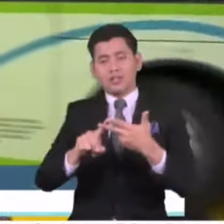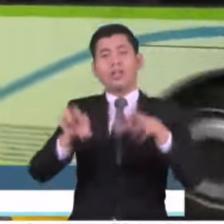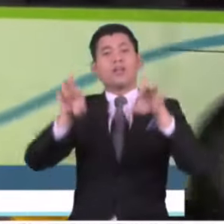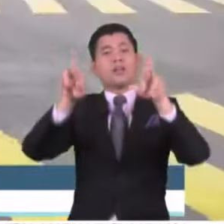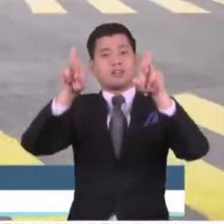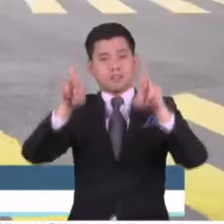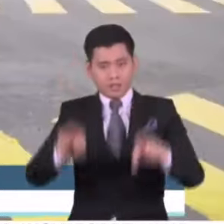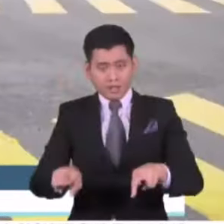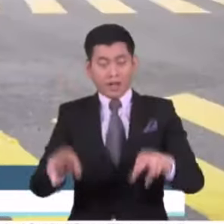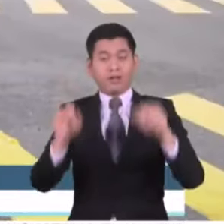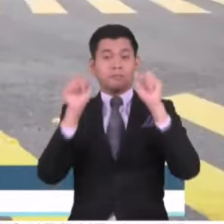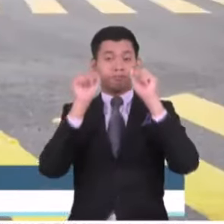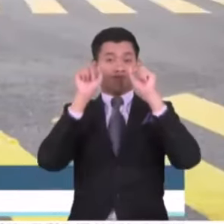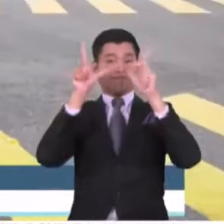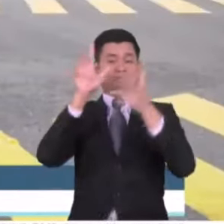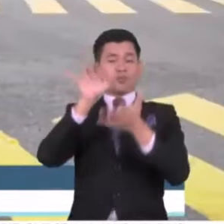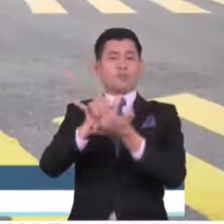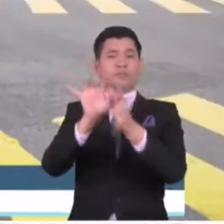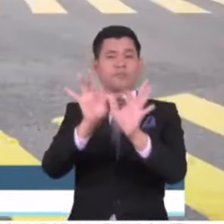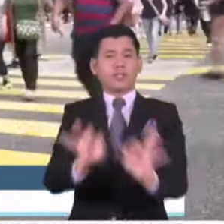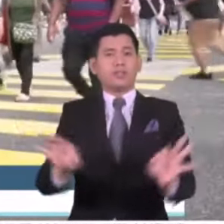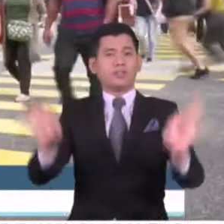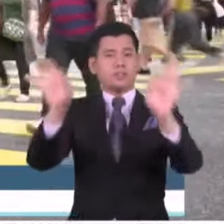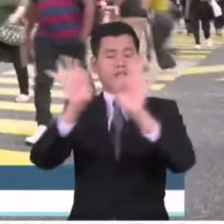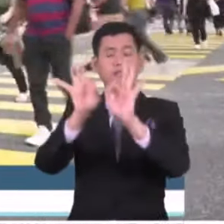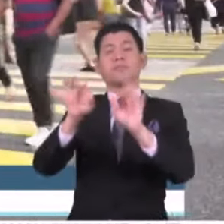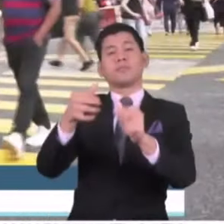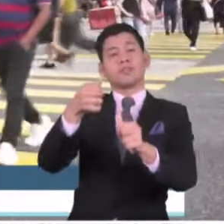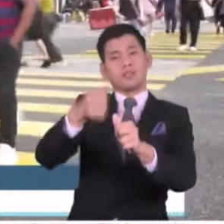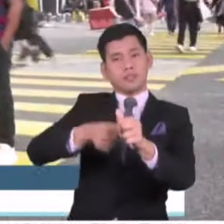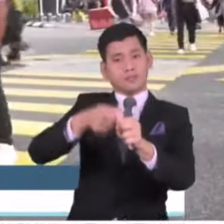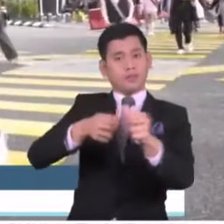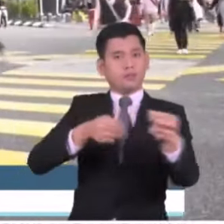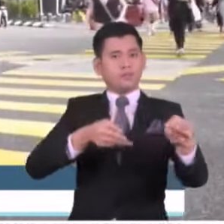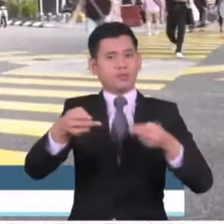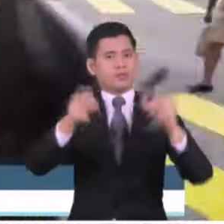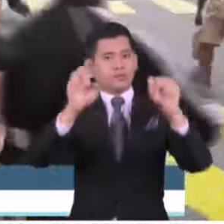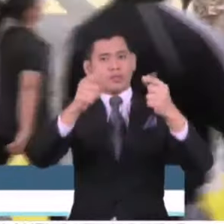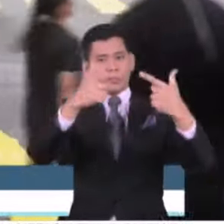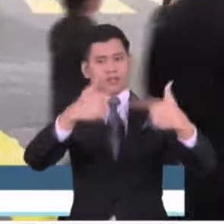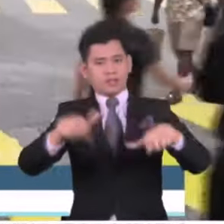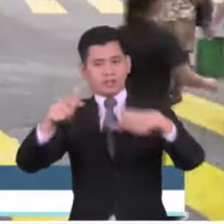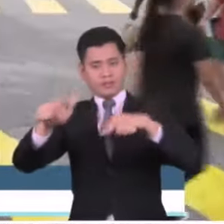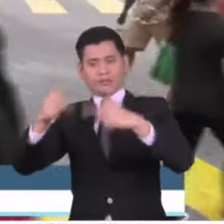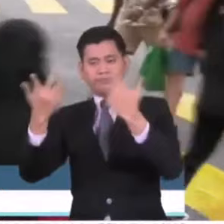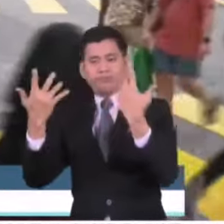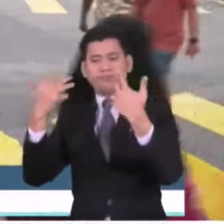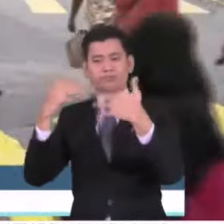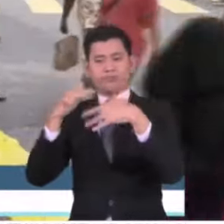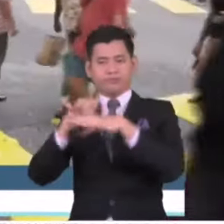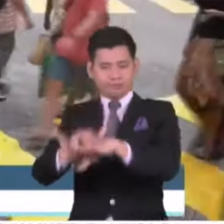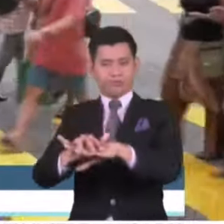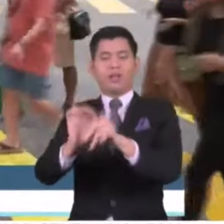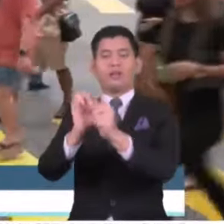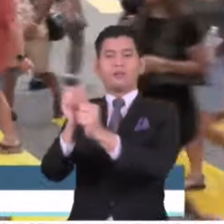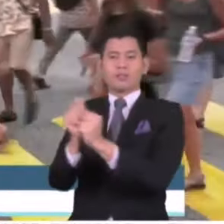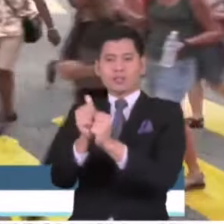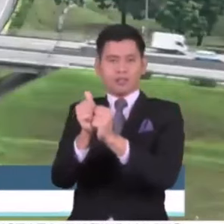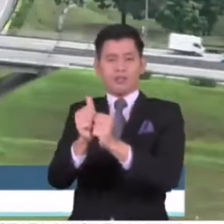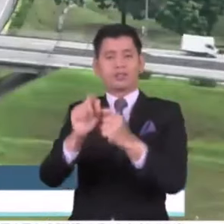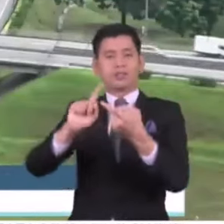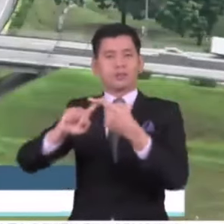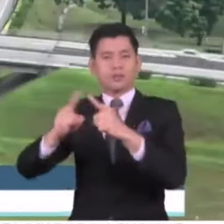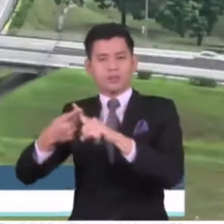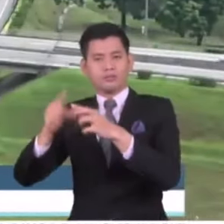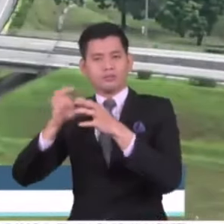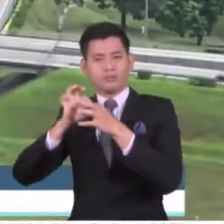rakyat. Kesedaran tersebut penting supaya setiap usaha dapat dilaksana secara inklusif bersama rakan strategik